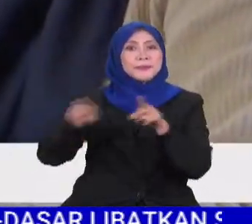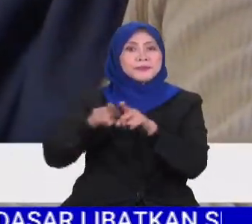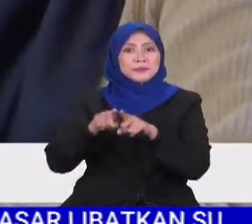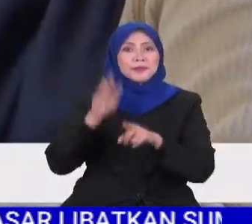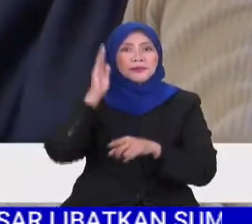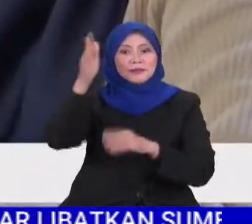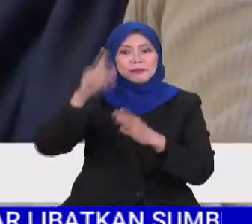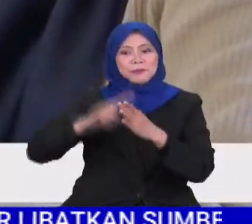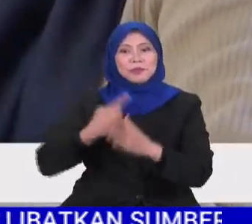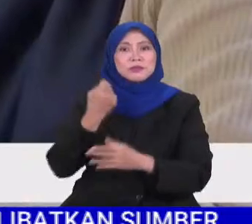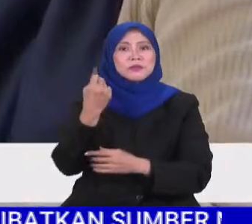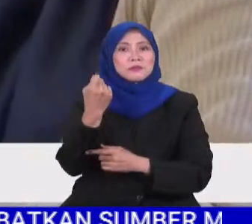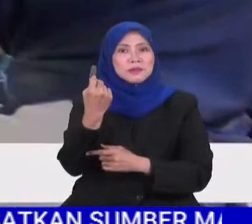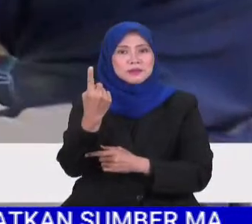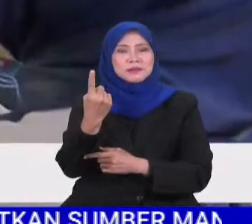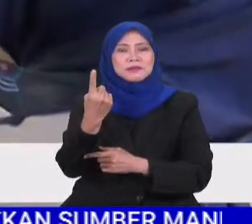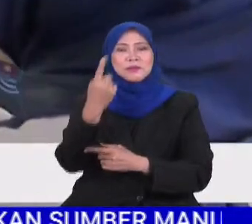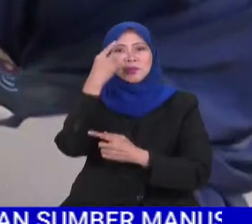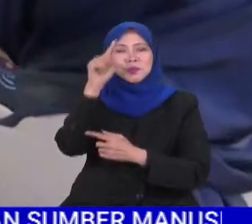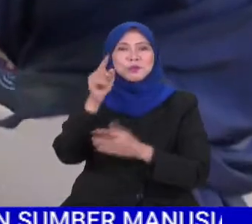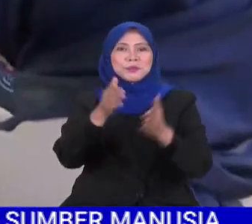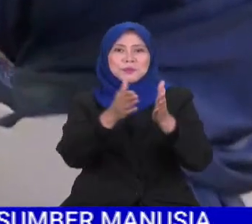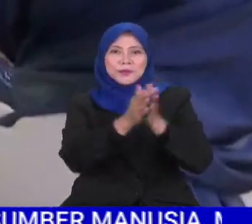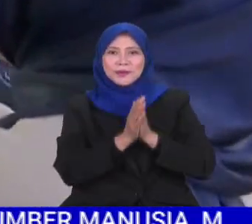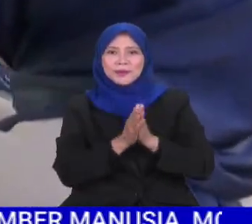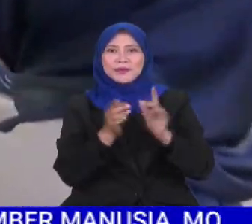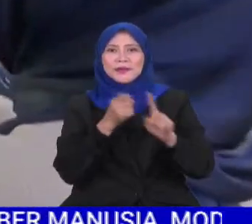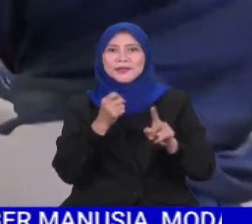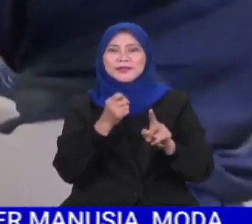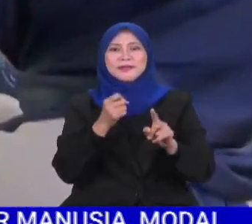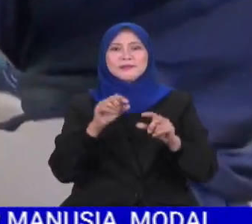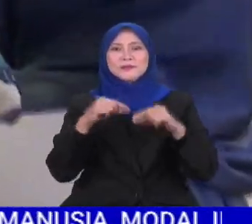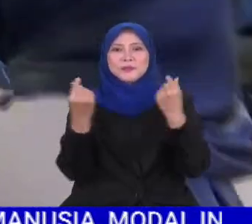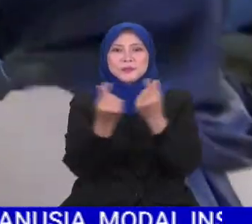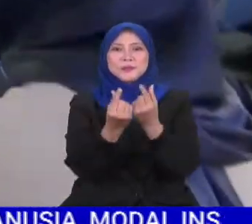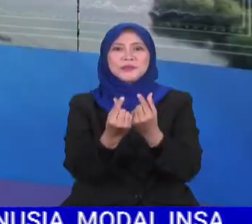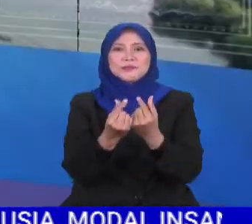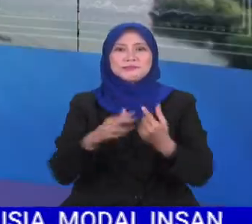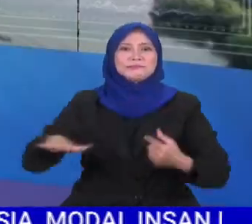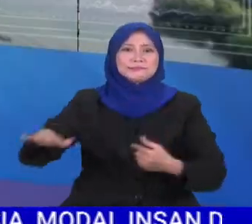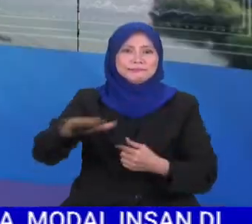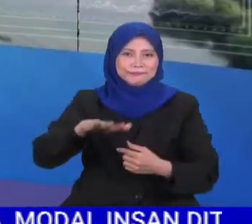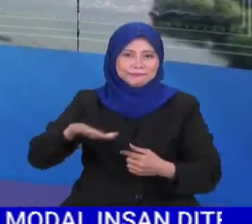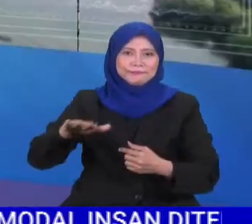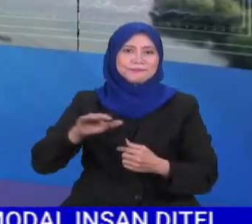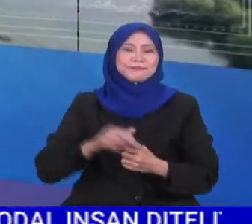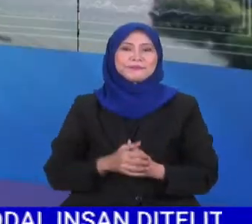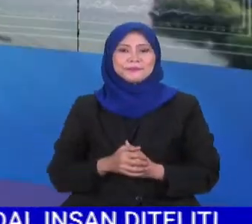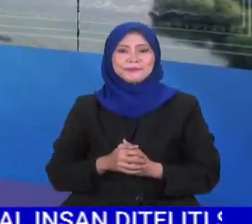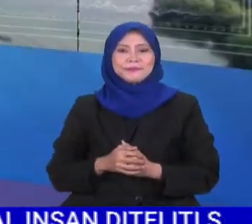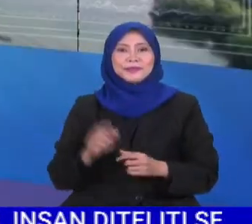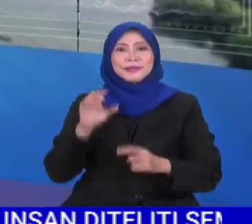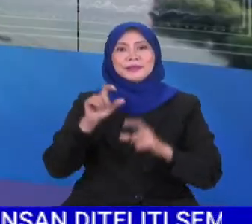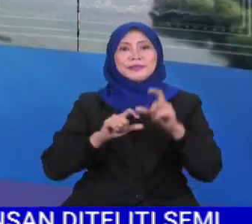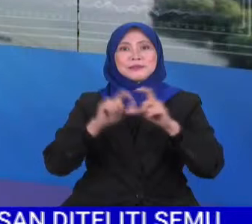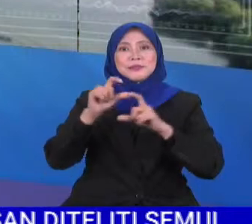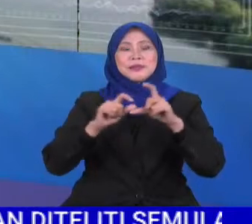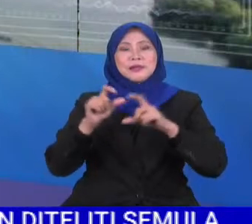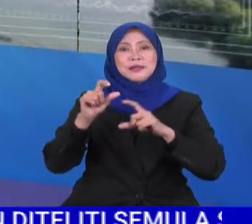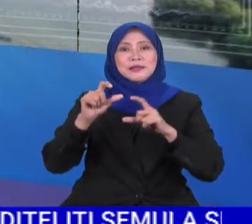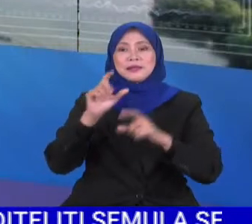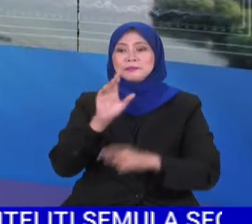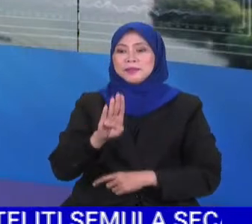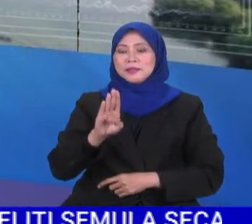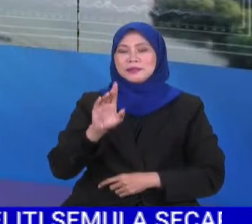diadakan November ini bagi memenuhi permintaan warga pegalungan dewan Bend Raya Kota Kinabalu